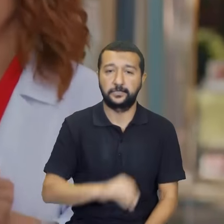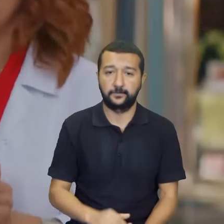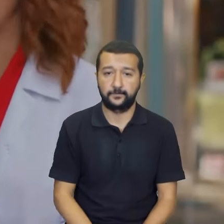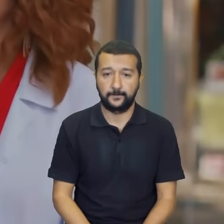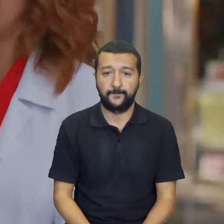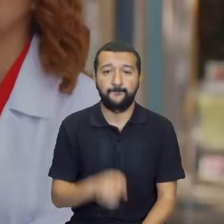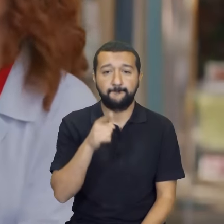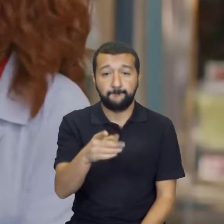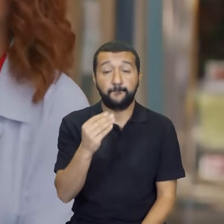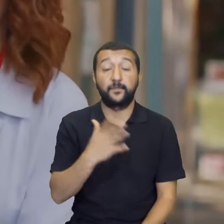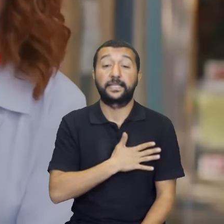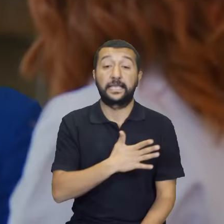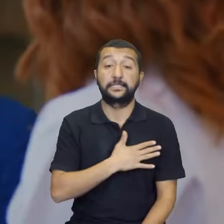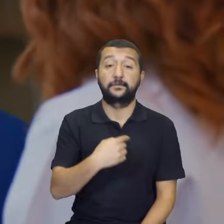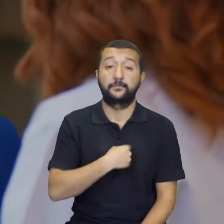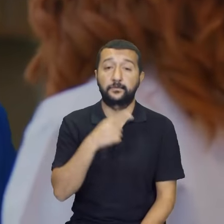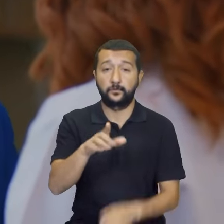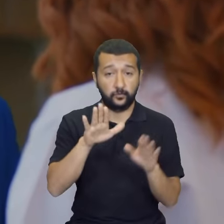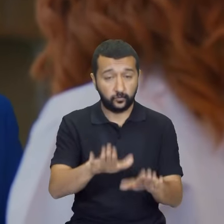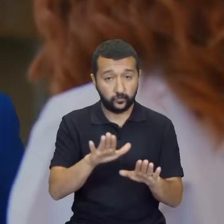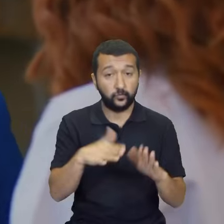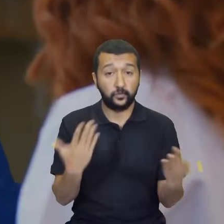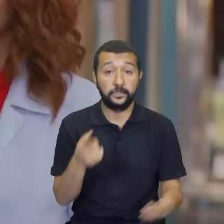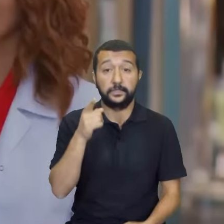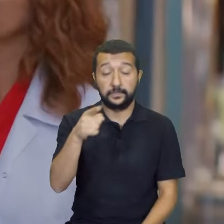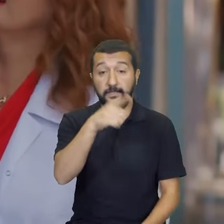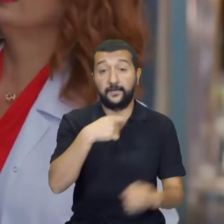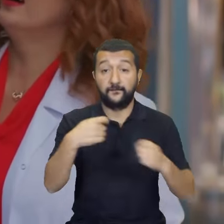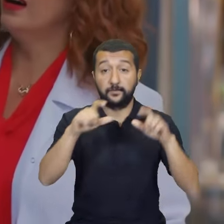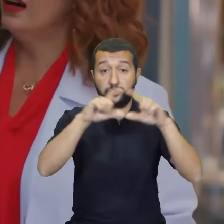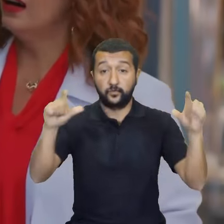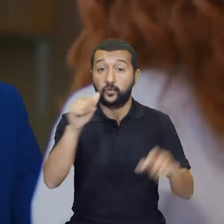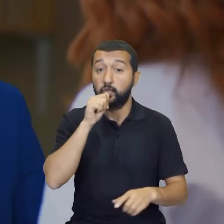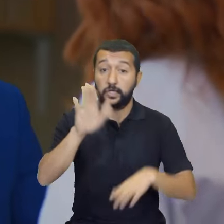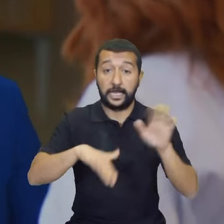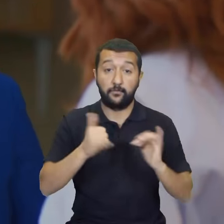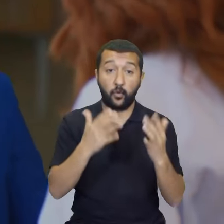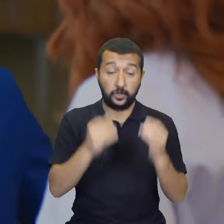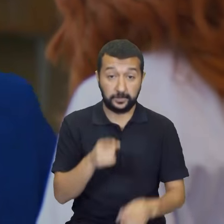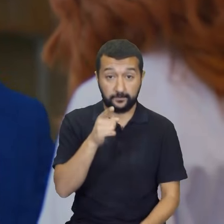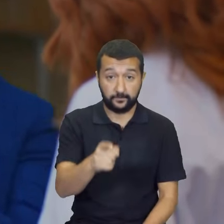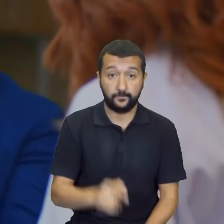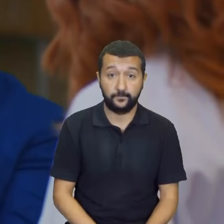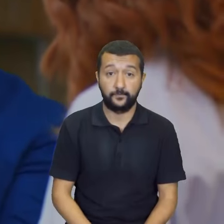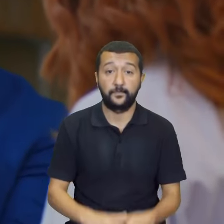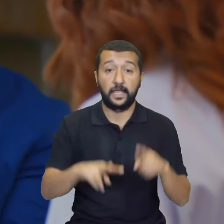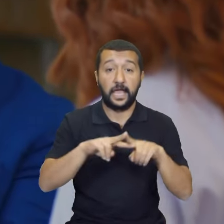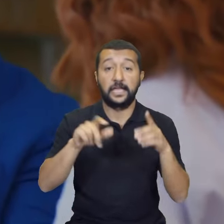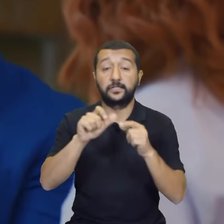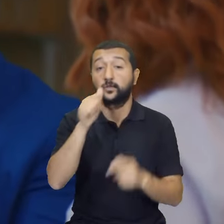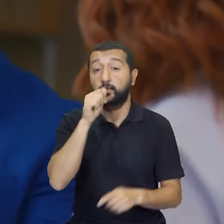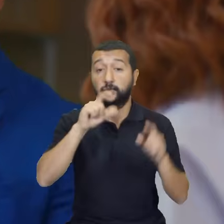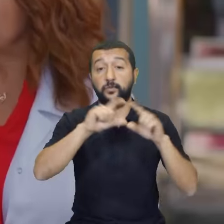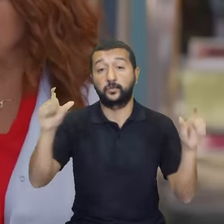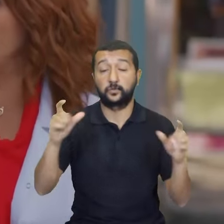Ay, Ayşener çok heyecanlıyım. Ya dur da, seni firmamızın su reklamında oynatacağım. Ayşener